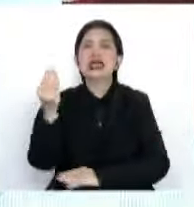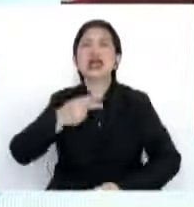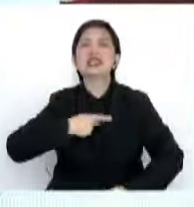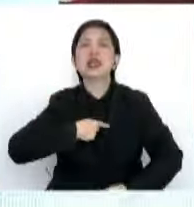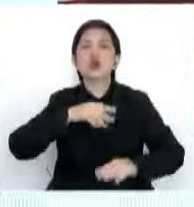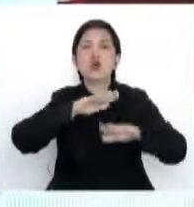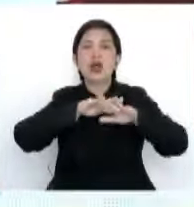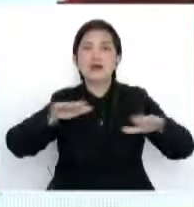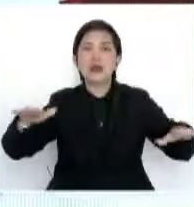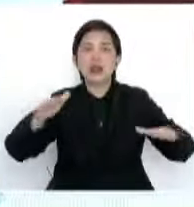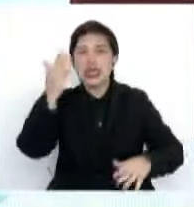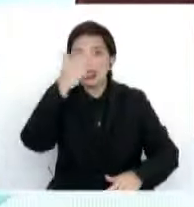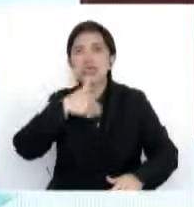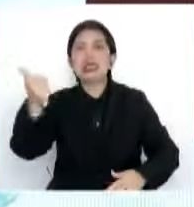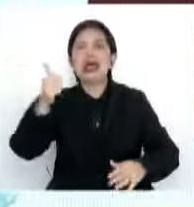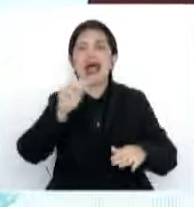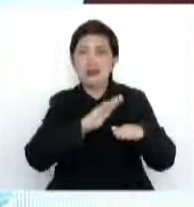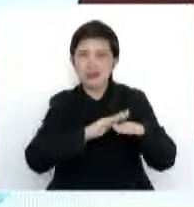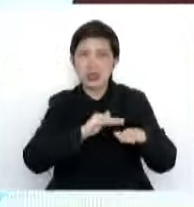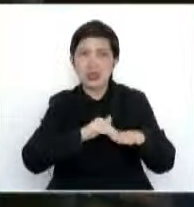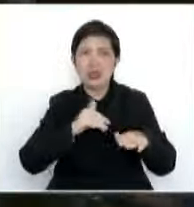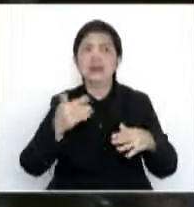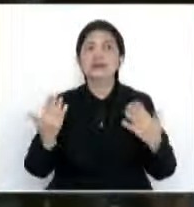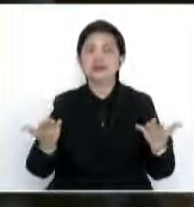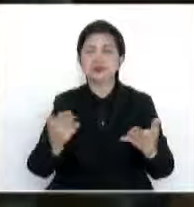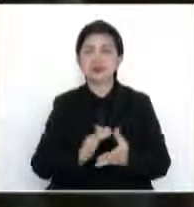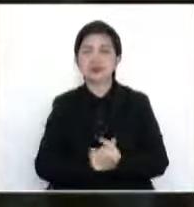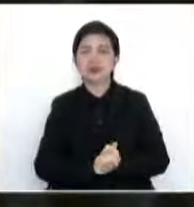Indah adabnya W habis Terima